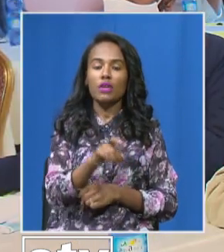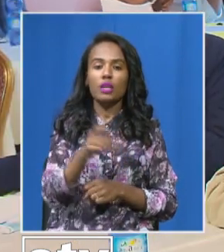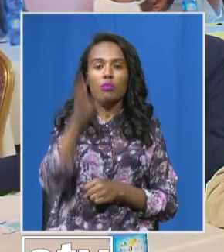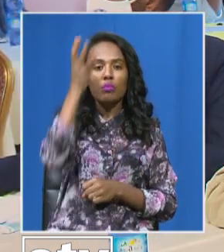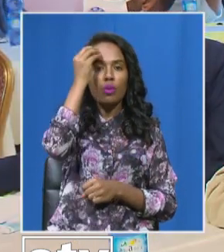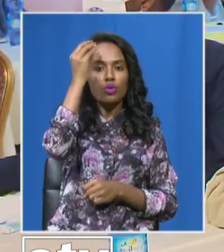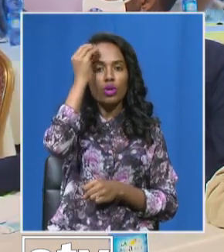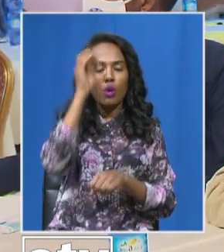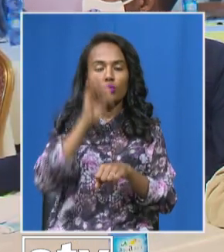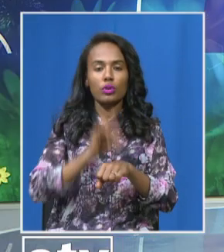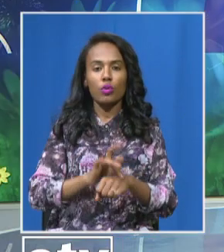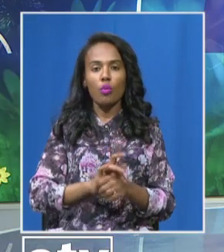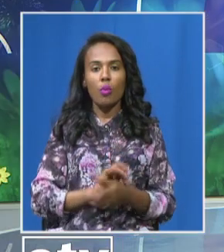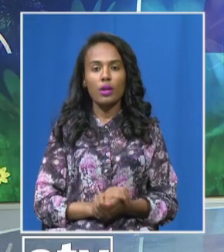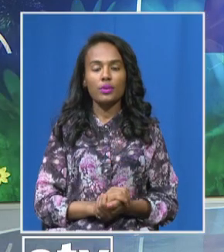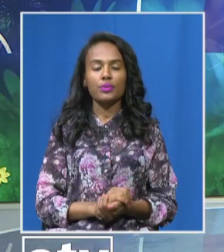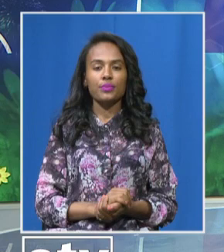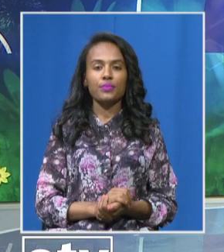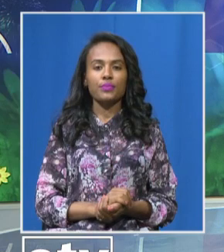በምሁራኑ ተጠቁሟል።